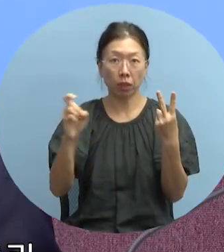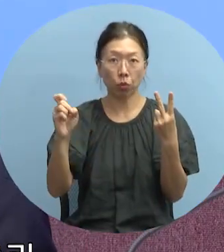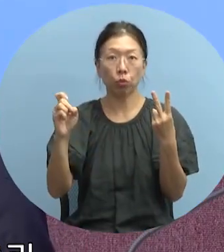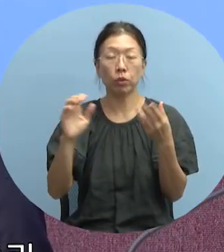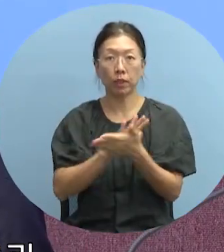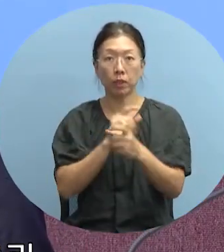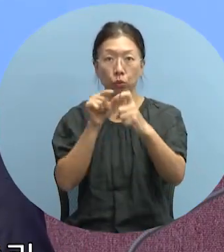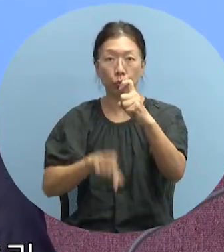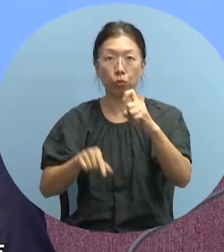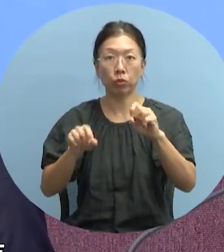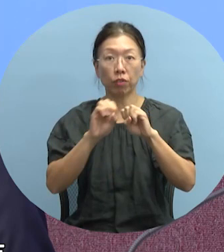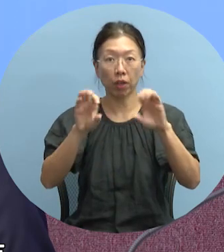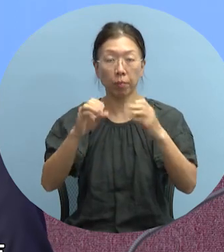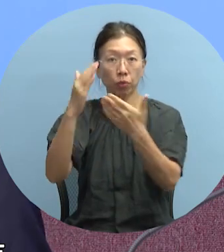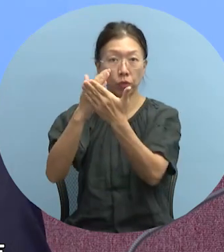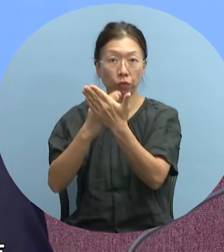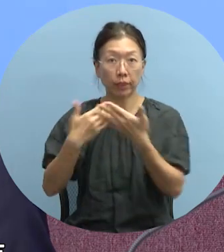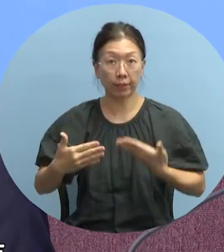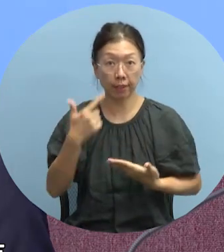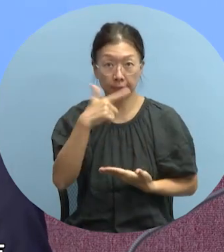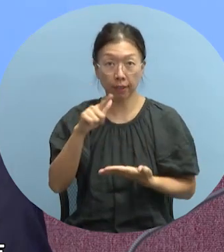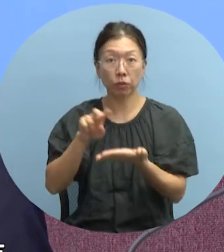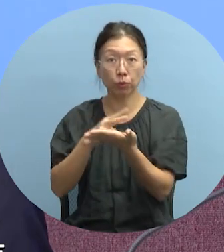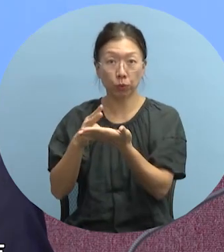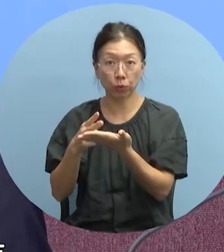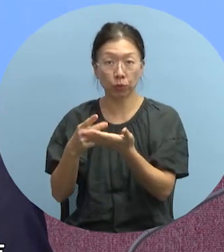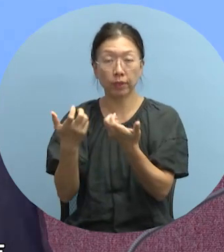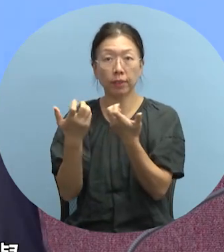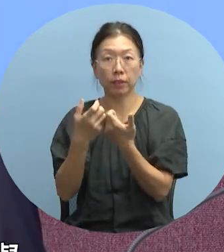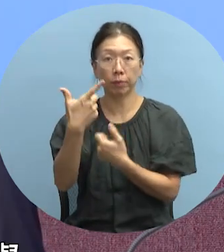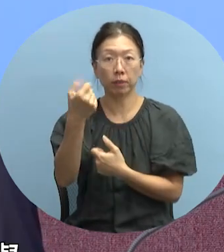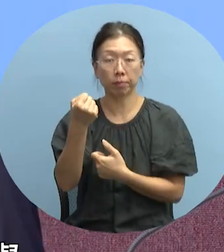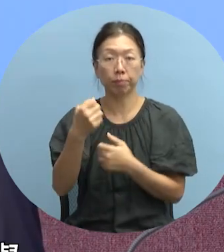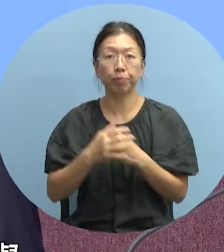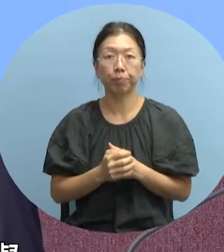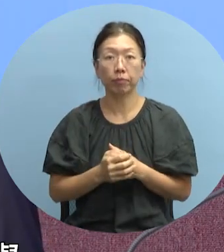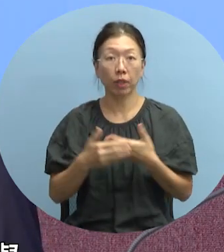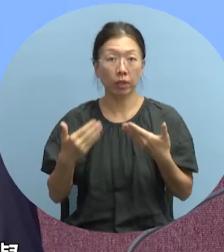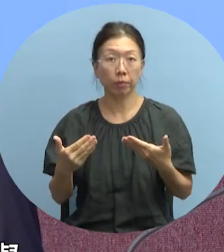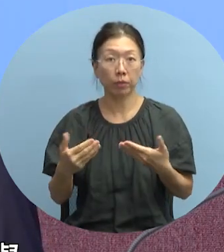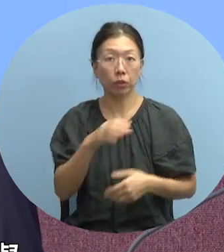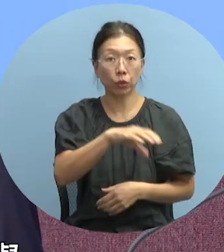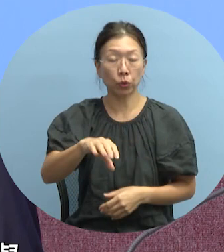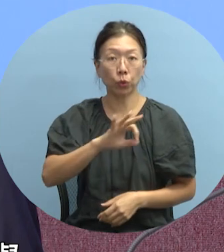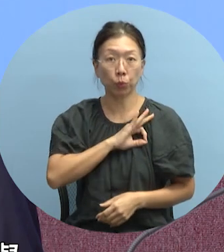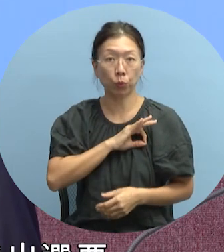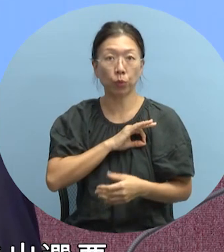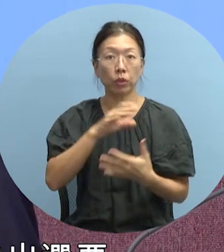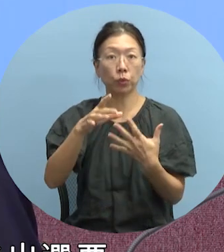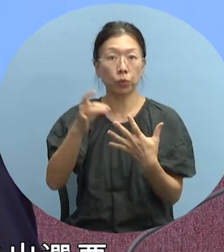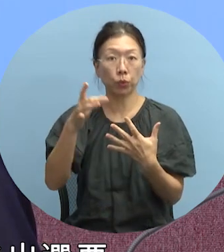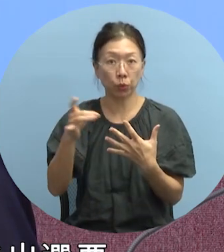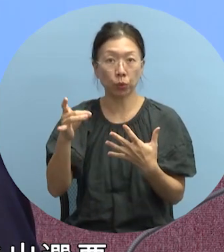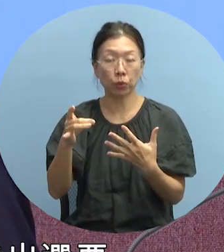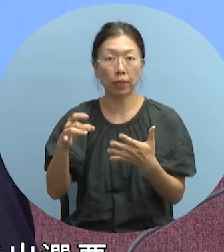月發布的指引，新指引的主要修訂是有80項。因應今次的區議會一般選舉是會